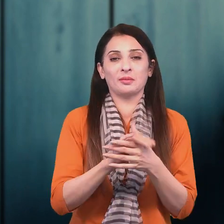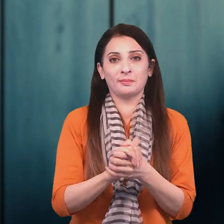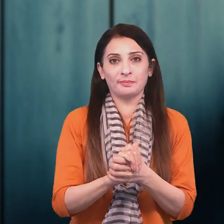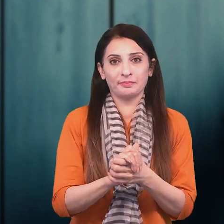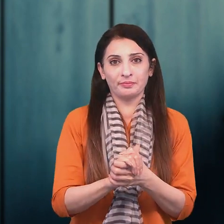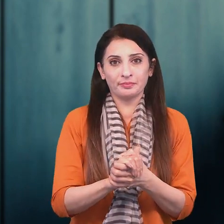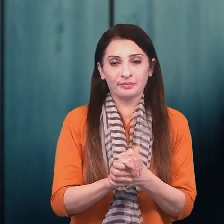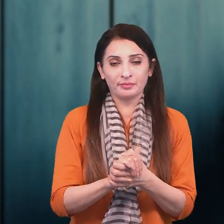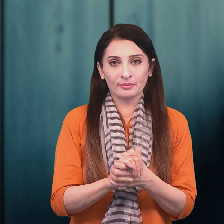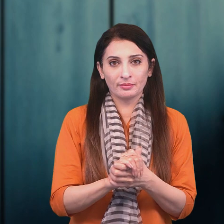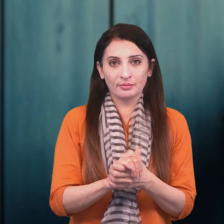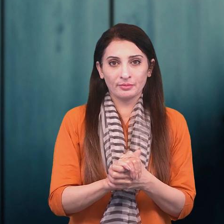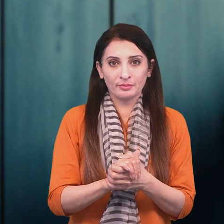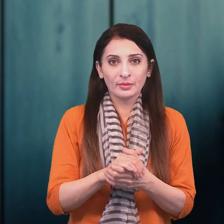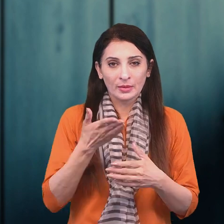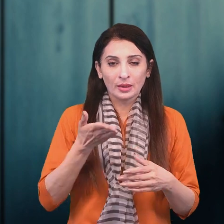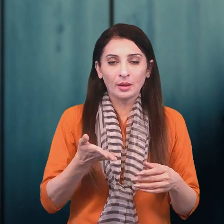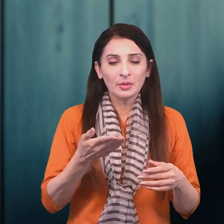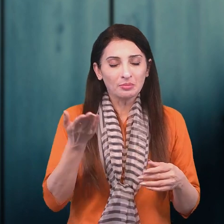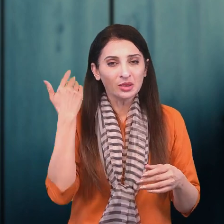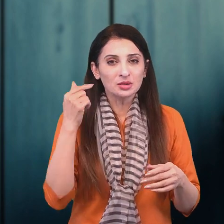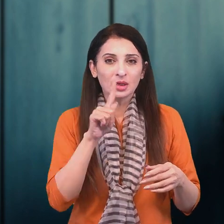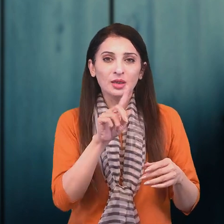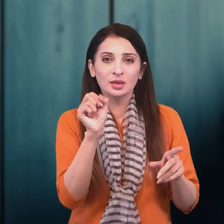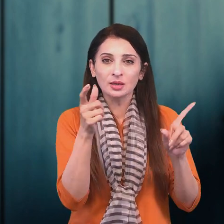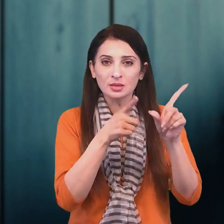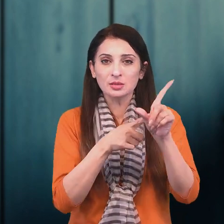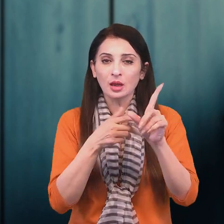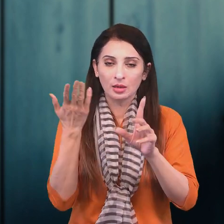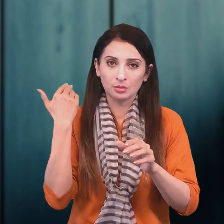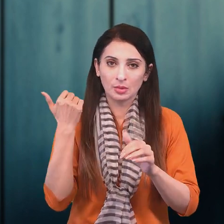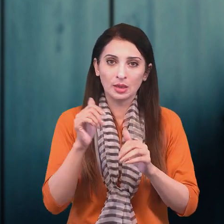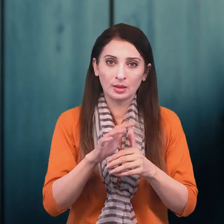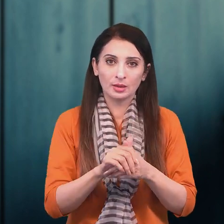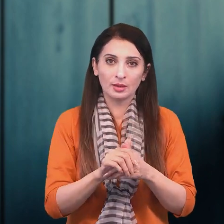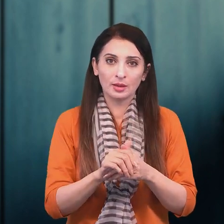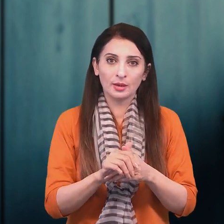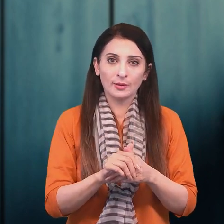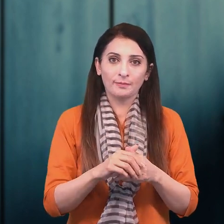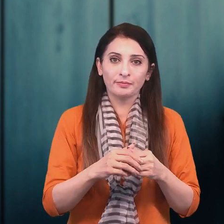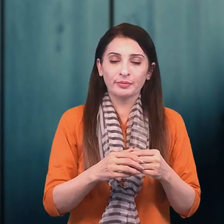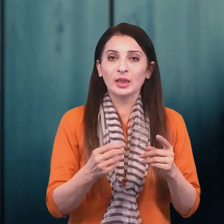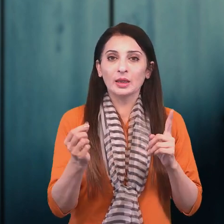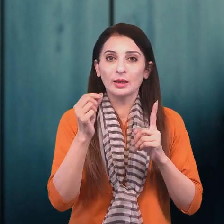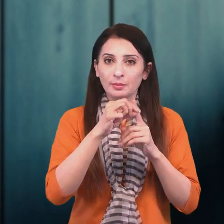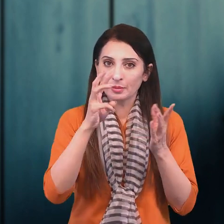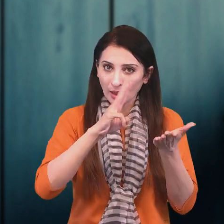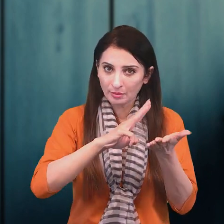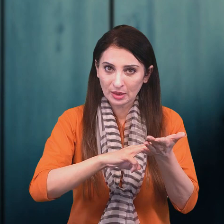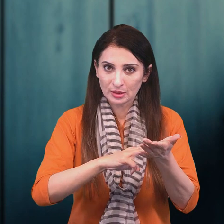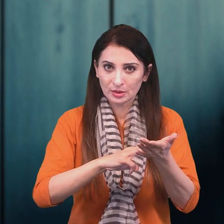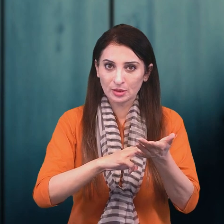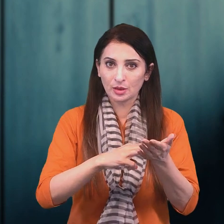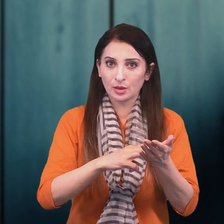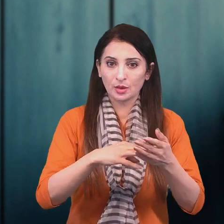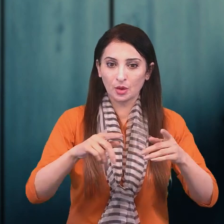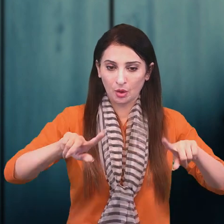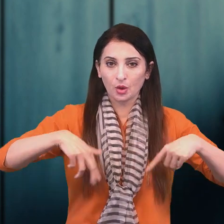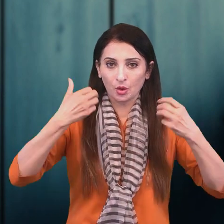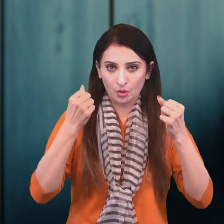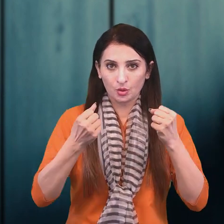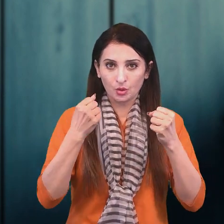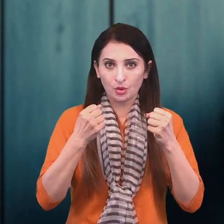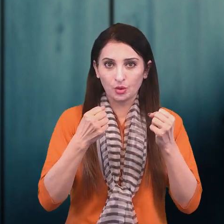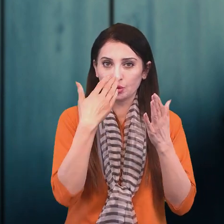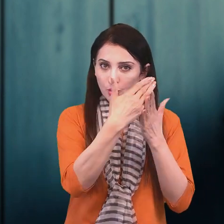ابھی اسی دہائی میں چند سال قبل ایک پرائم منسٹر یوتھ پروگرام بنایا گیا، لیکن ہم نے دیکھا کہ اس کو